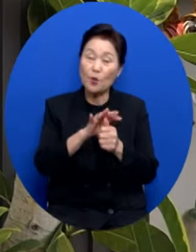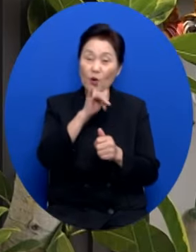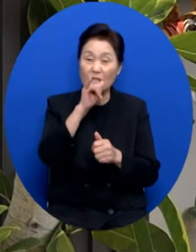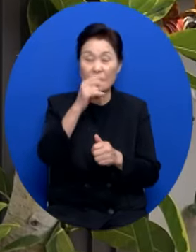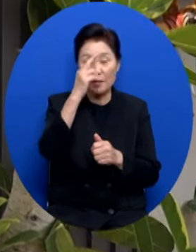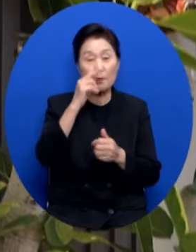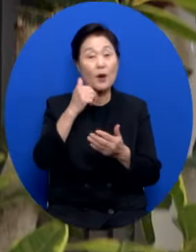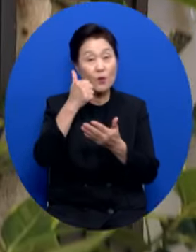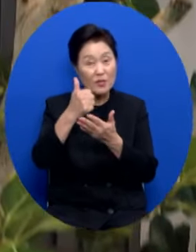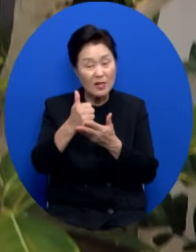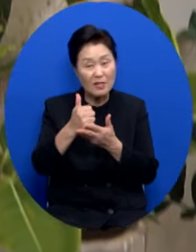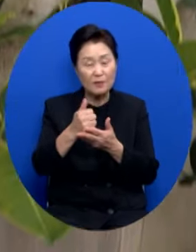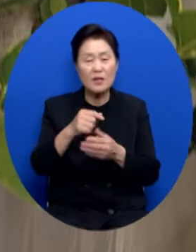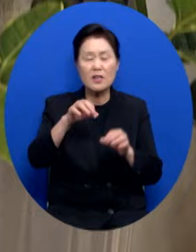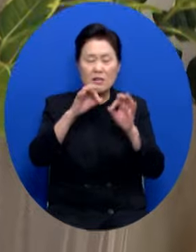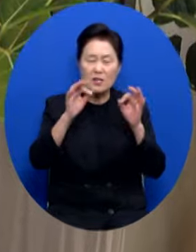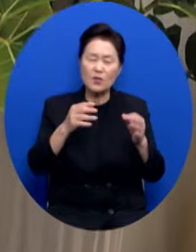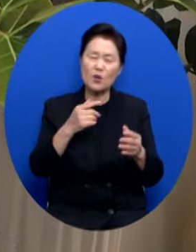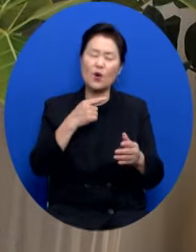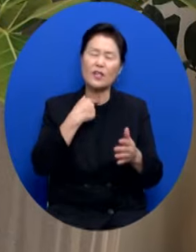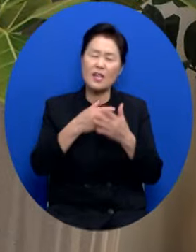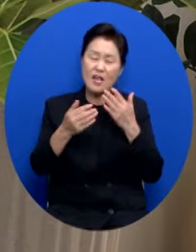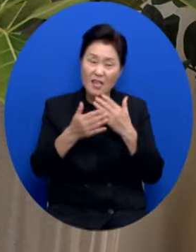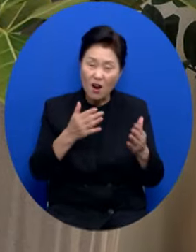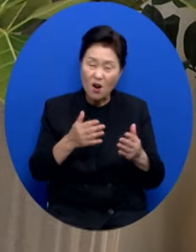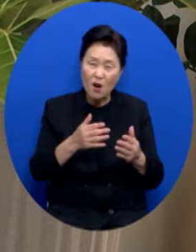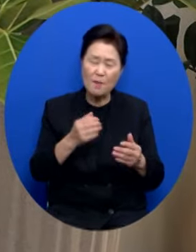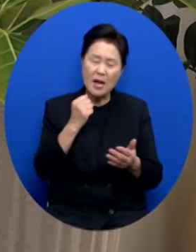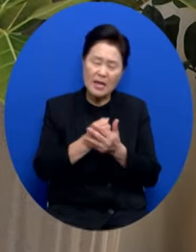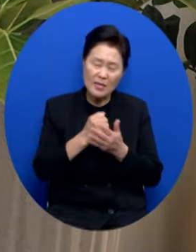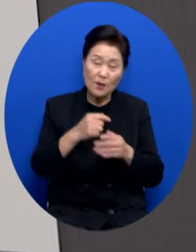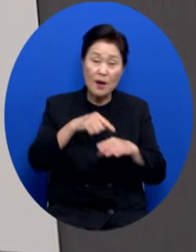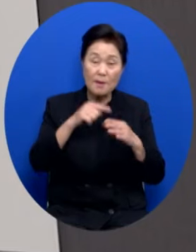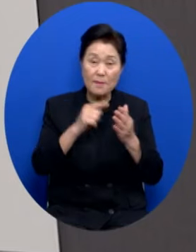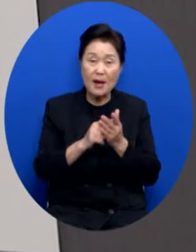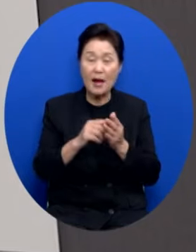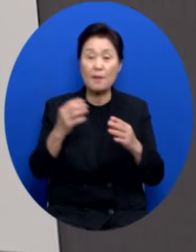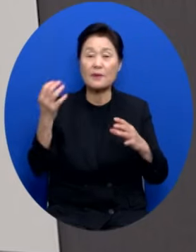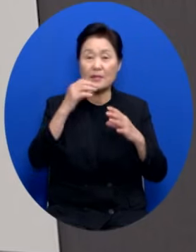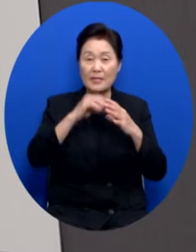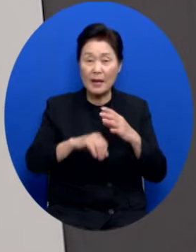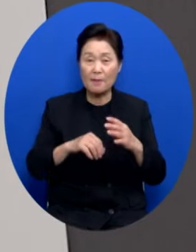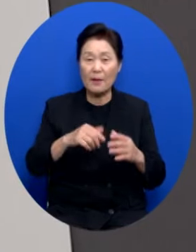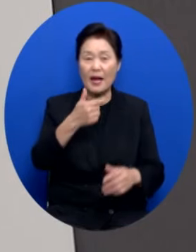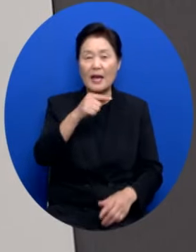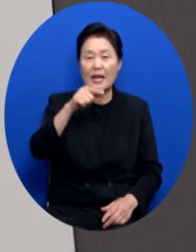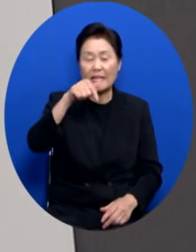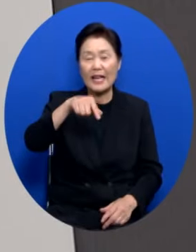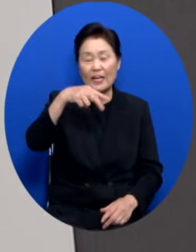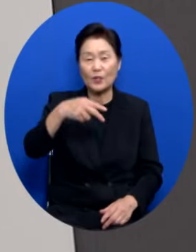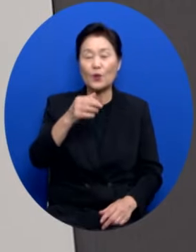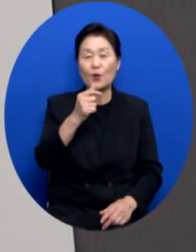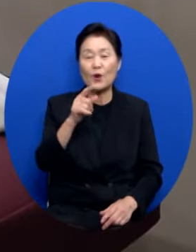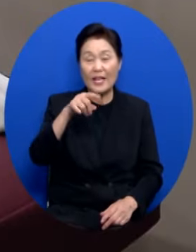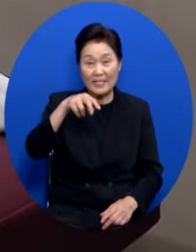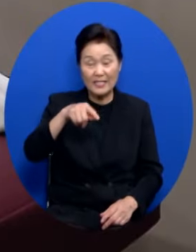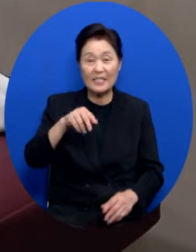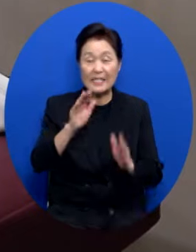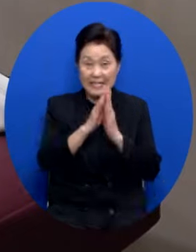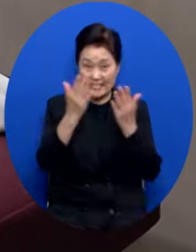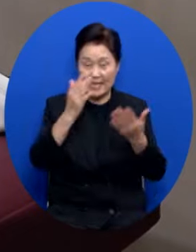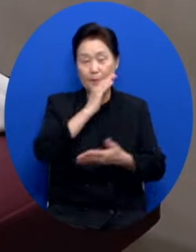경험한 은혜와 안타까운 섬들의 이야기를 담아 낙도행전이란 제목의 책을 펴냈습니다. 무이촌